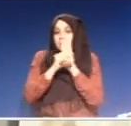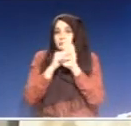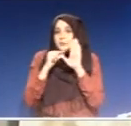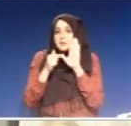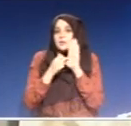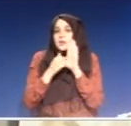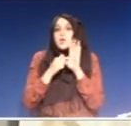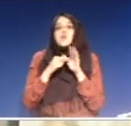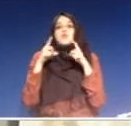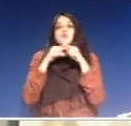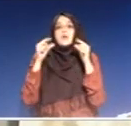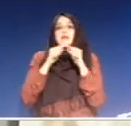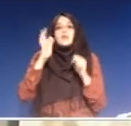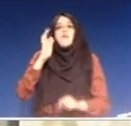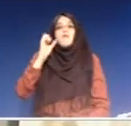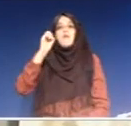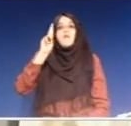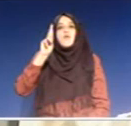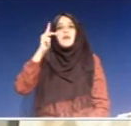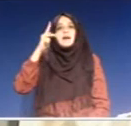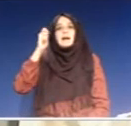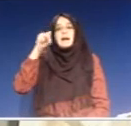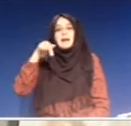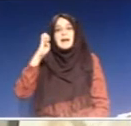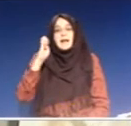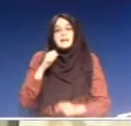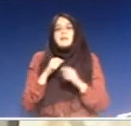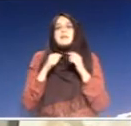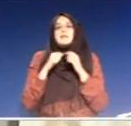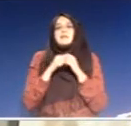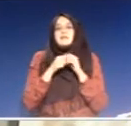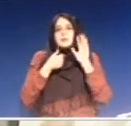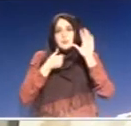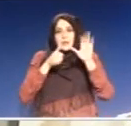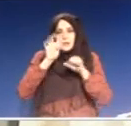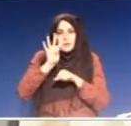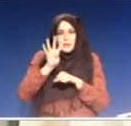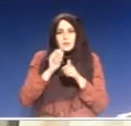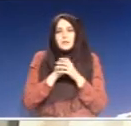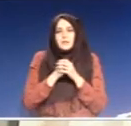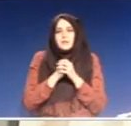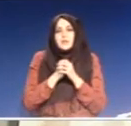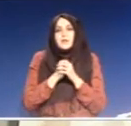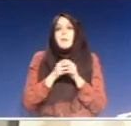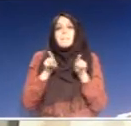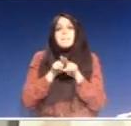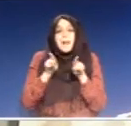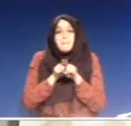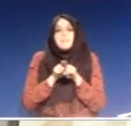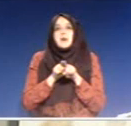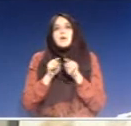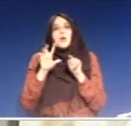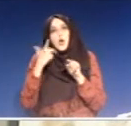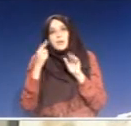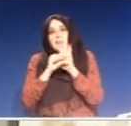سورة الفرقان الآية رقم 59، ووردت بصيغ أخرى في مثل قوله تعالى: ولا ينبئك